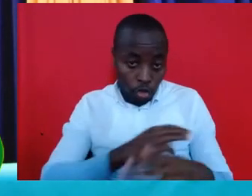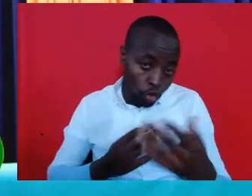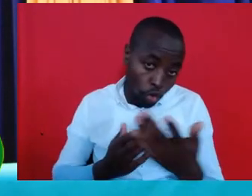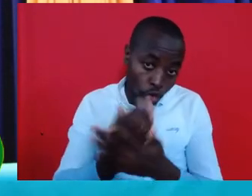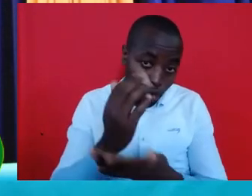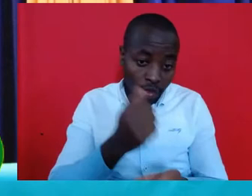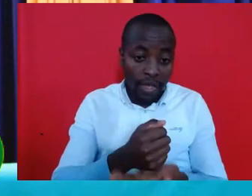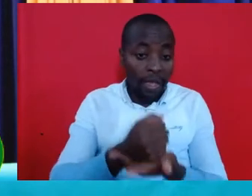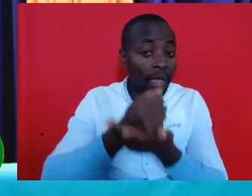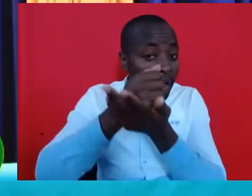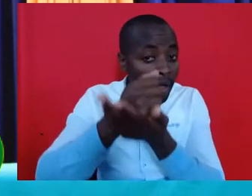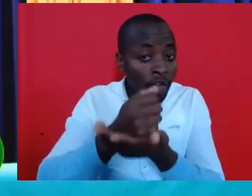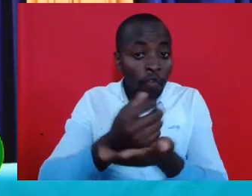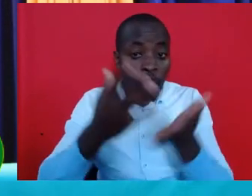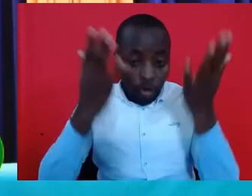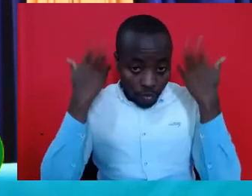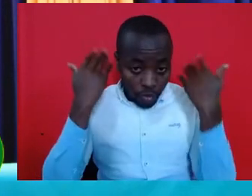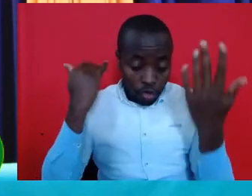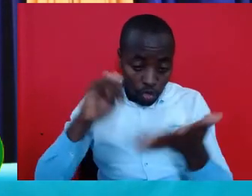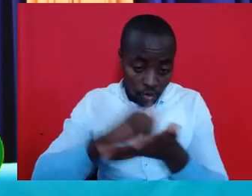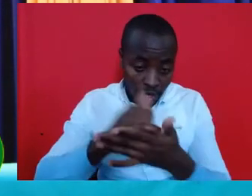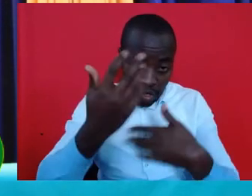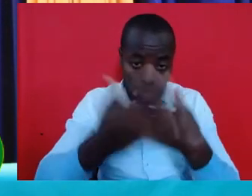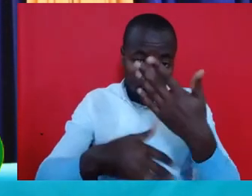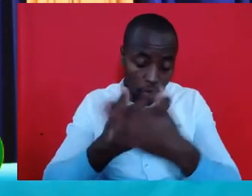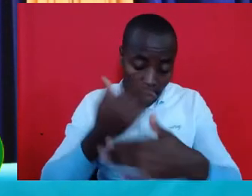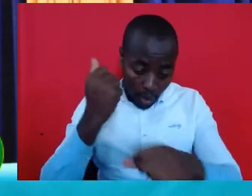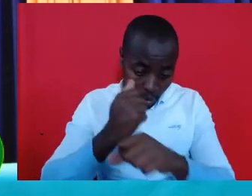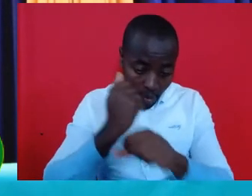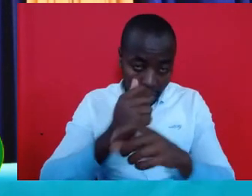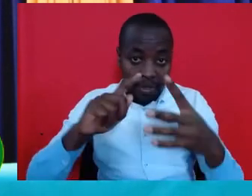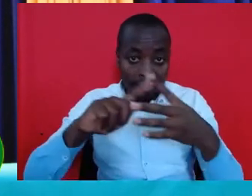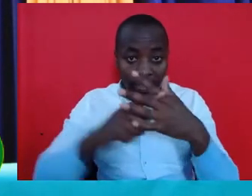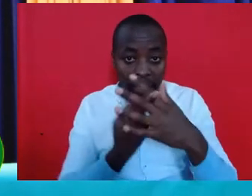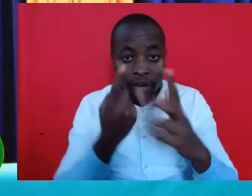daima, ili kazi zetu zote zianzie kwako,